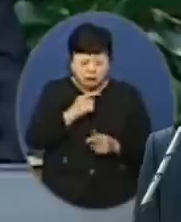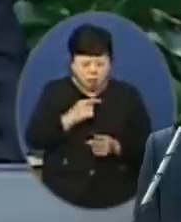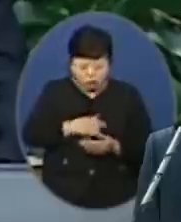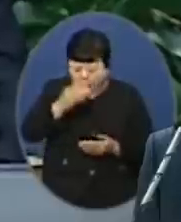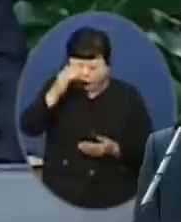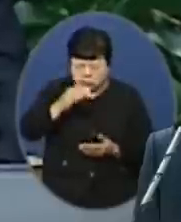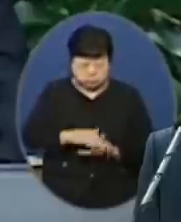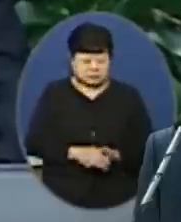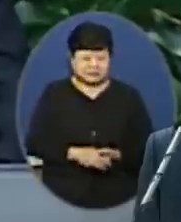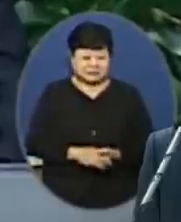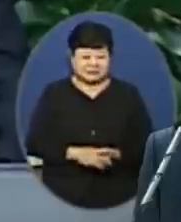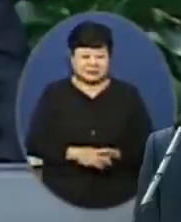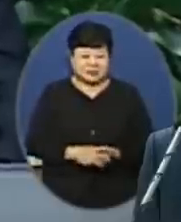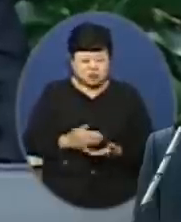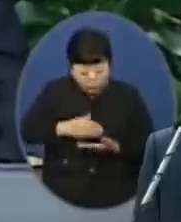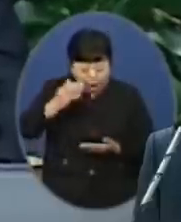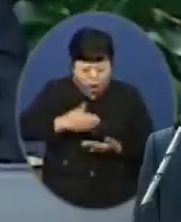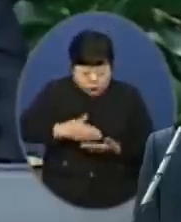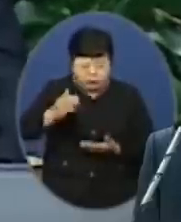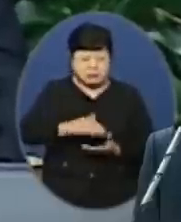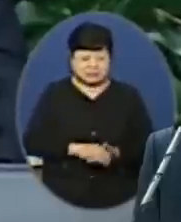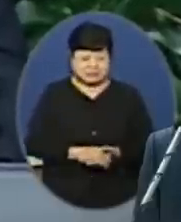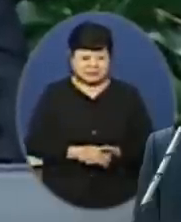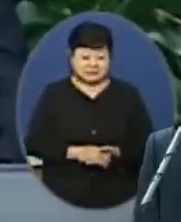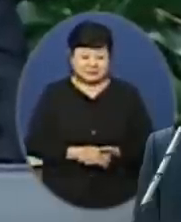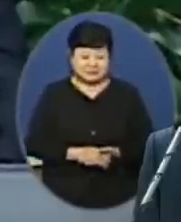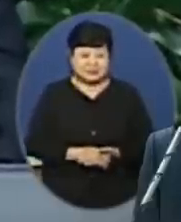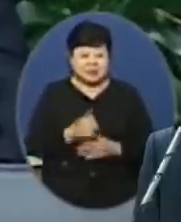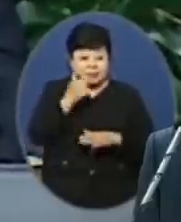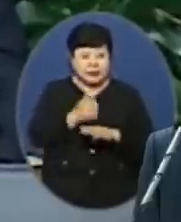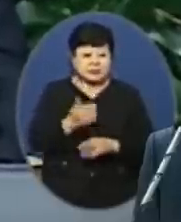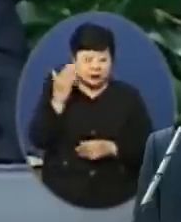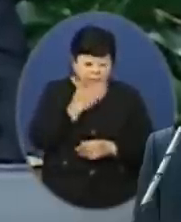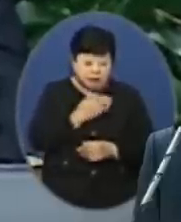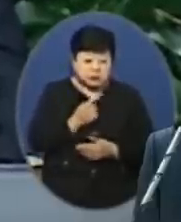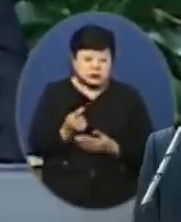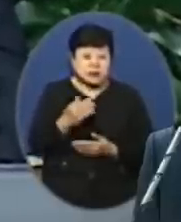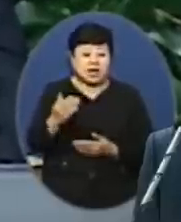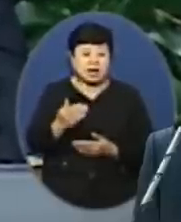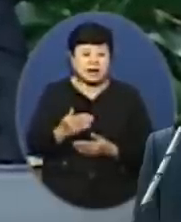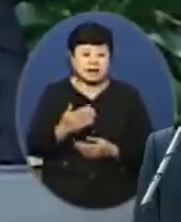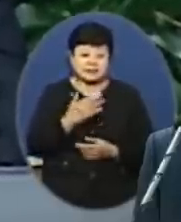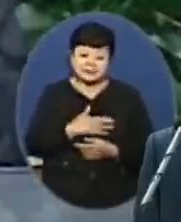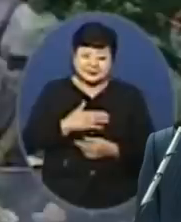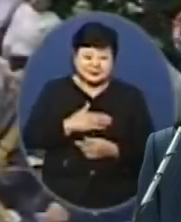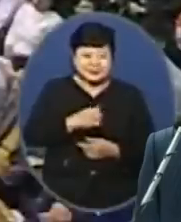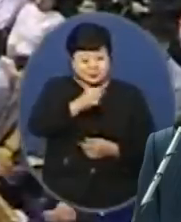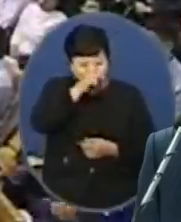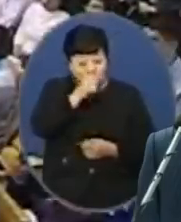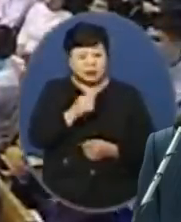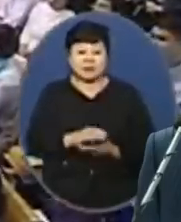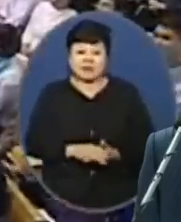물러가! 물러가! 그럼 나중에 깨끗이 나가버리면 상쾌함이 되는 것입니다.